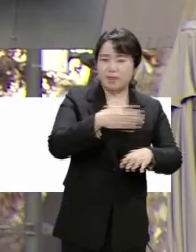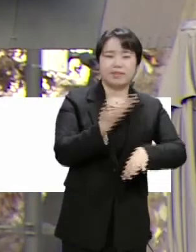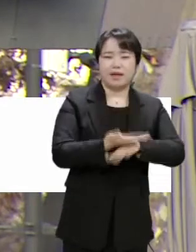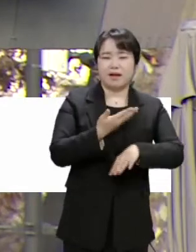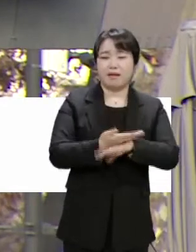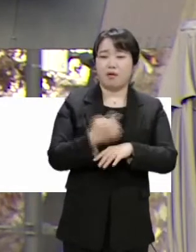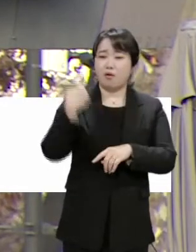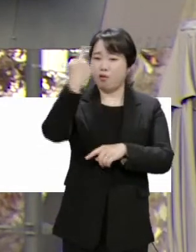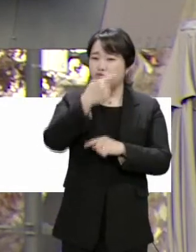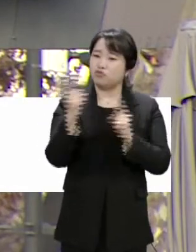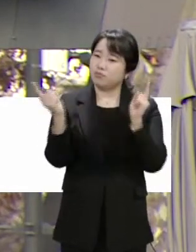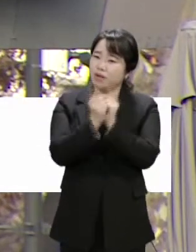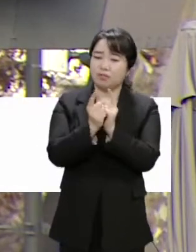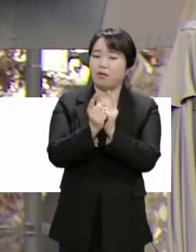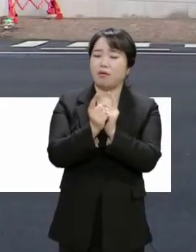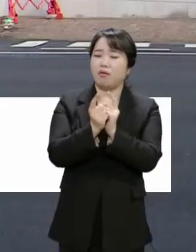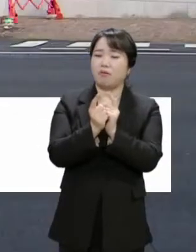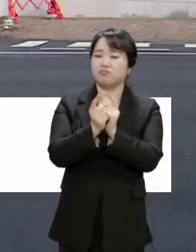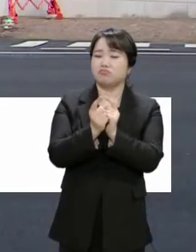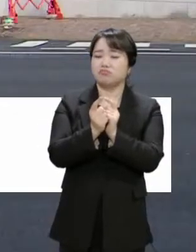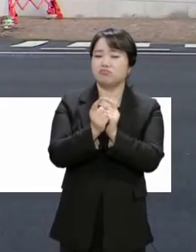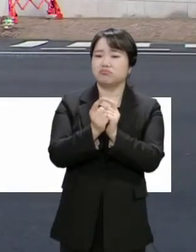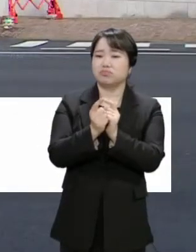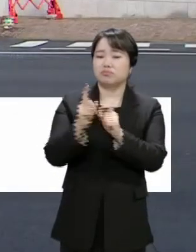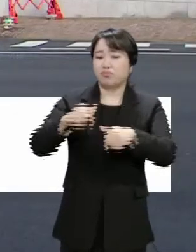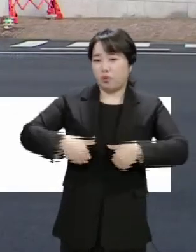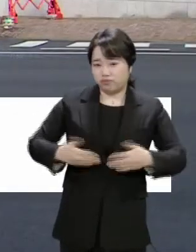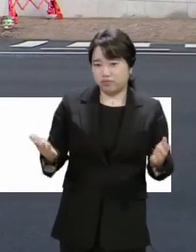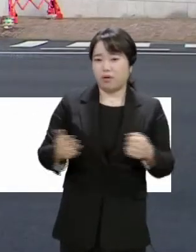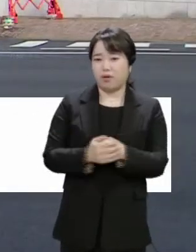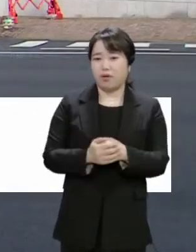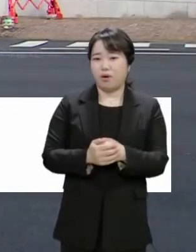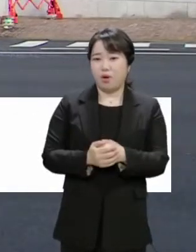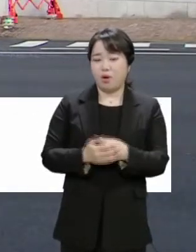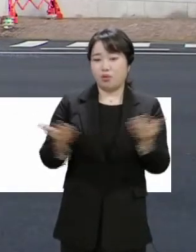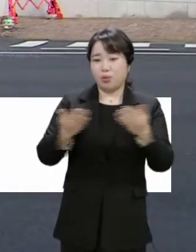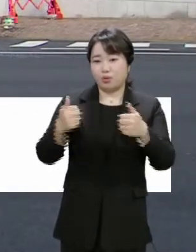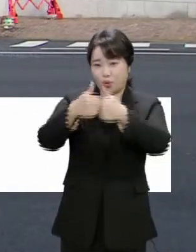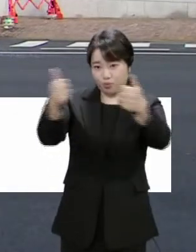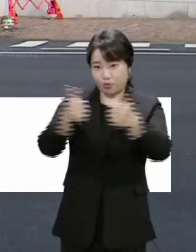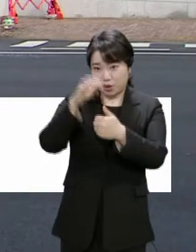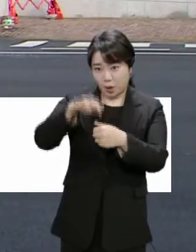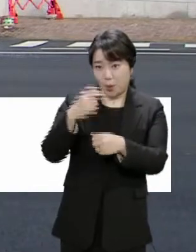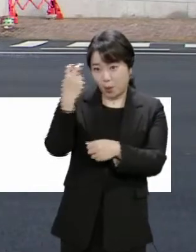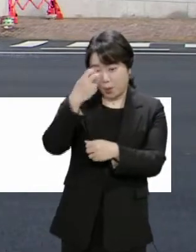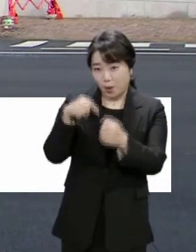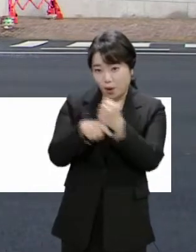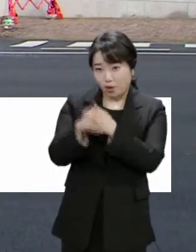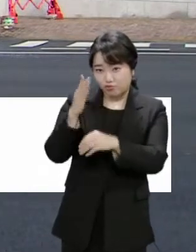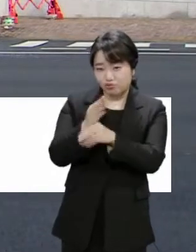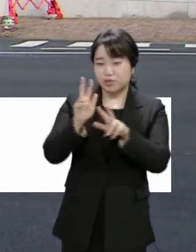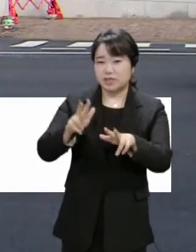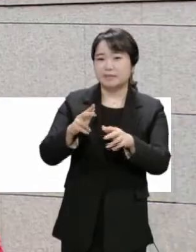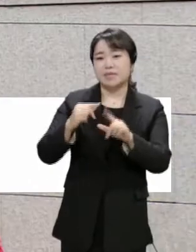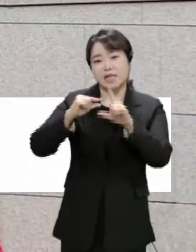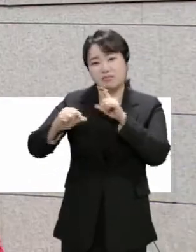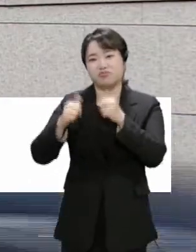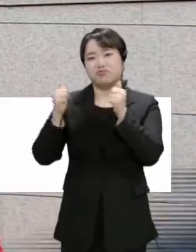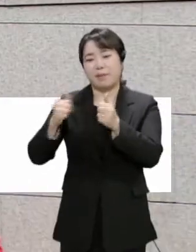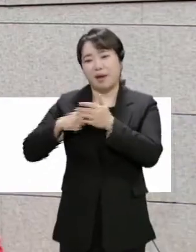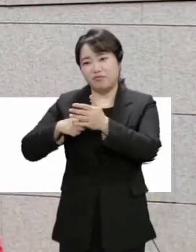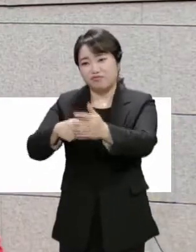없으세요. 노동위원회에서도 항고해서 조사하고 있는 상황도 있고 재판이 이루어지고 있는 상황이